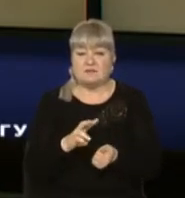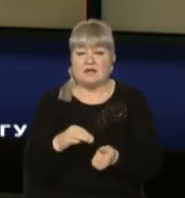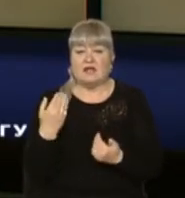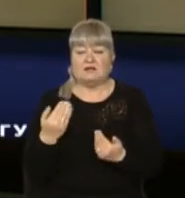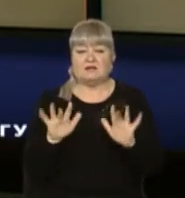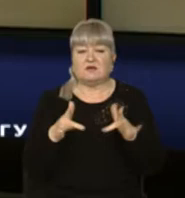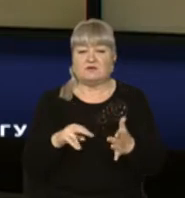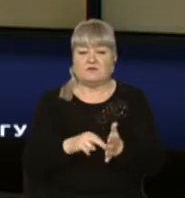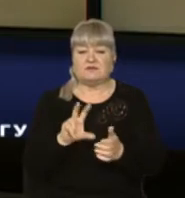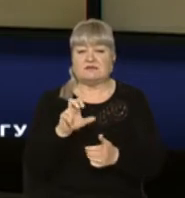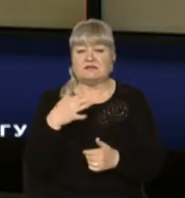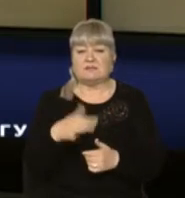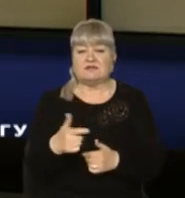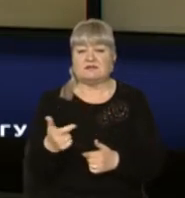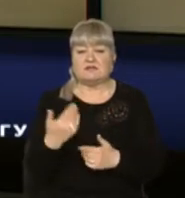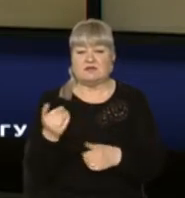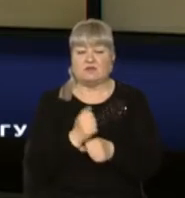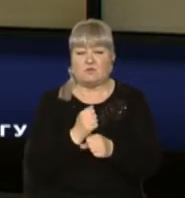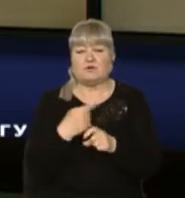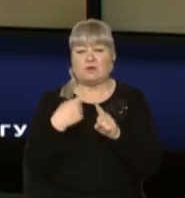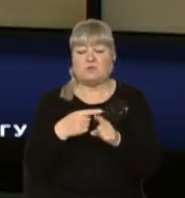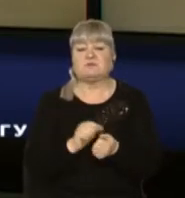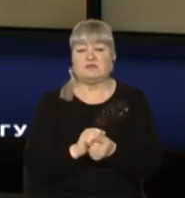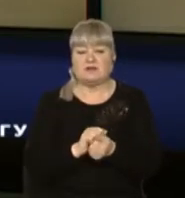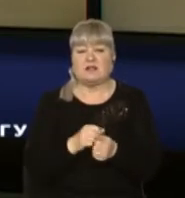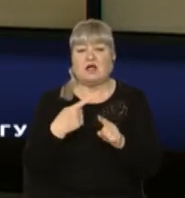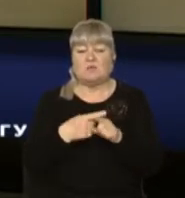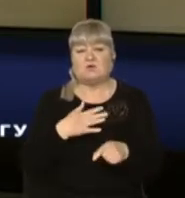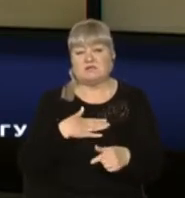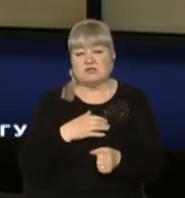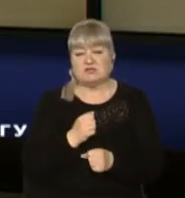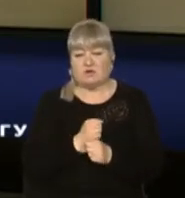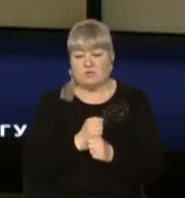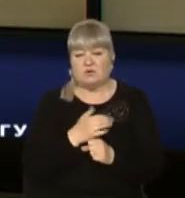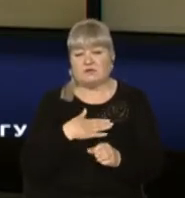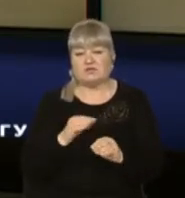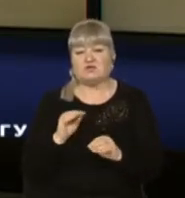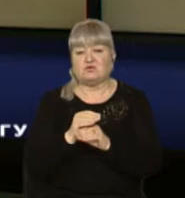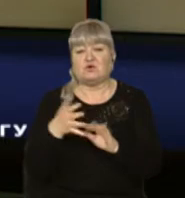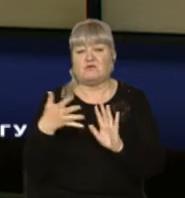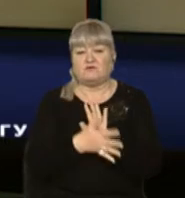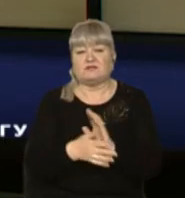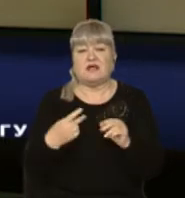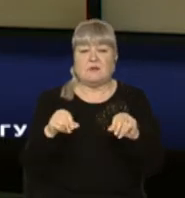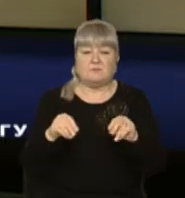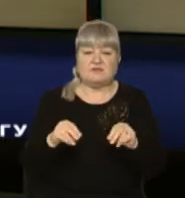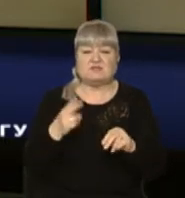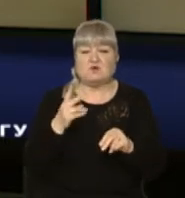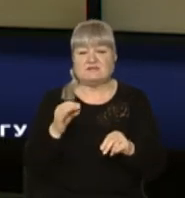кошторисна вартість – це 350 гривень, їхня робота плюс матеріал. І плюс наша робота, тобто наші додаткові витрати – це є пісок,